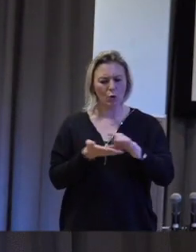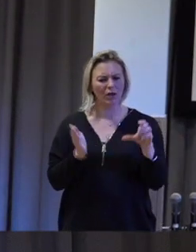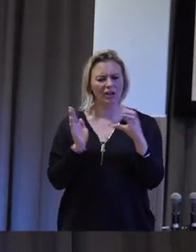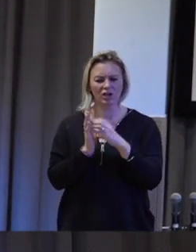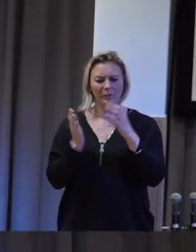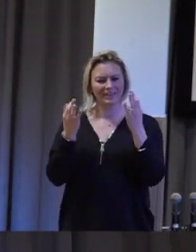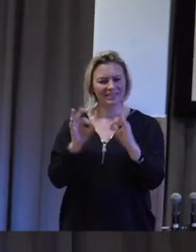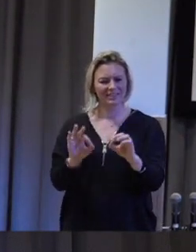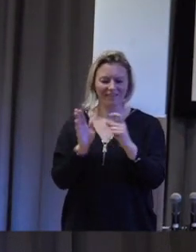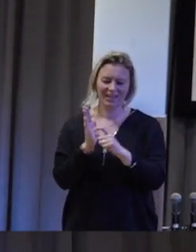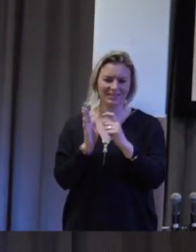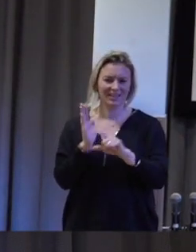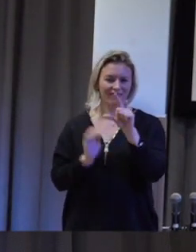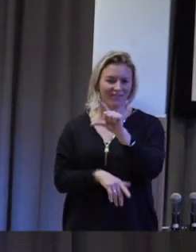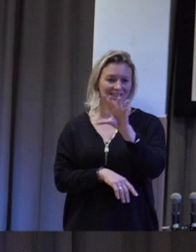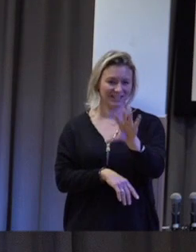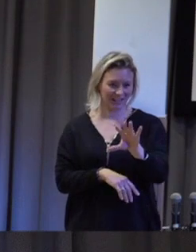25.